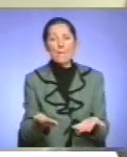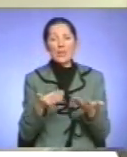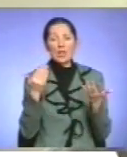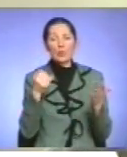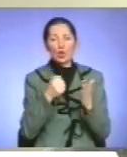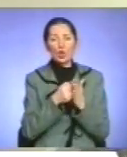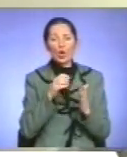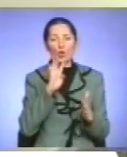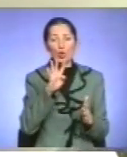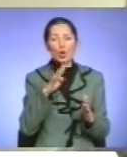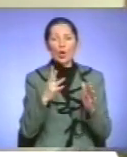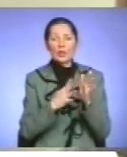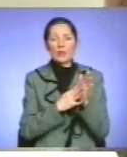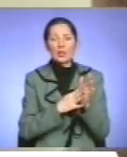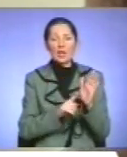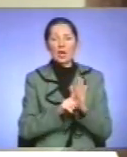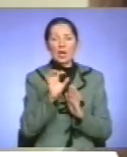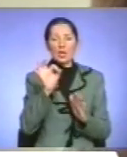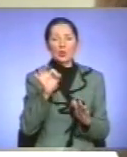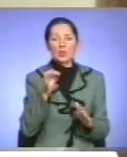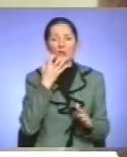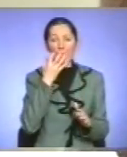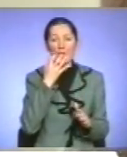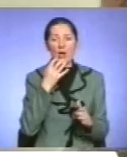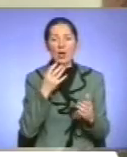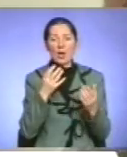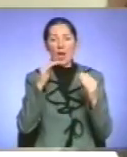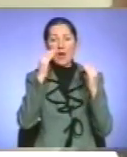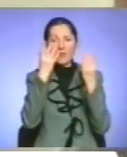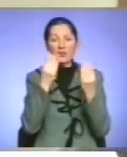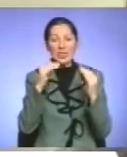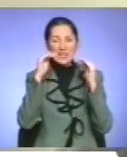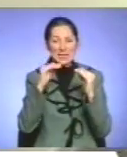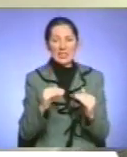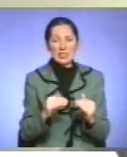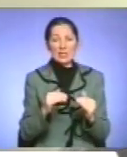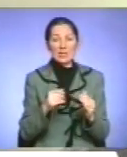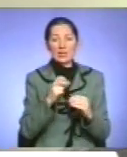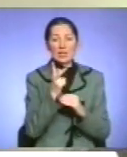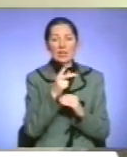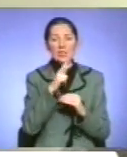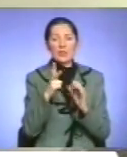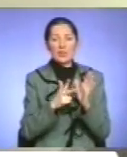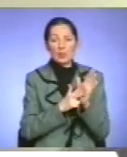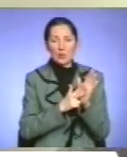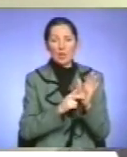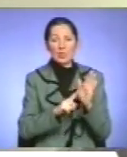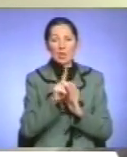до 4-9 градусів тепла, а одельні дещо знизяться до 13-18 градусів